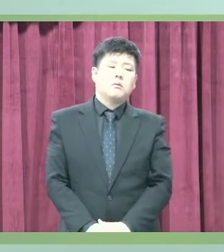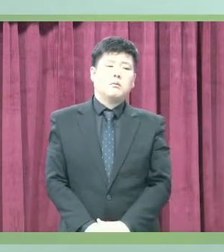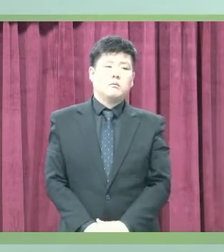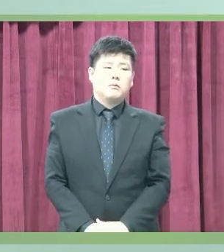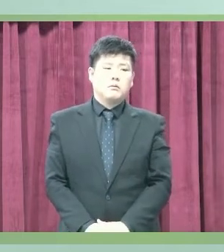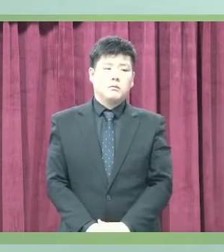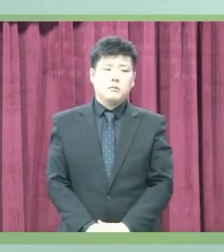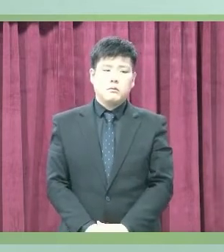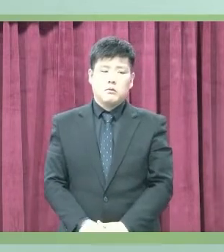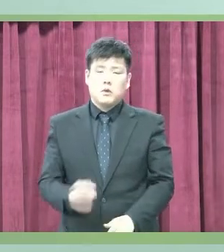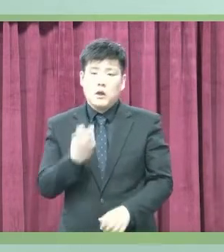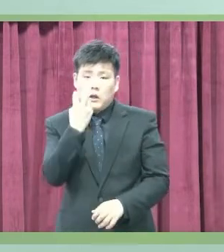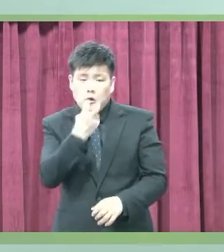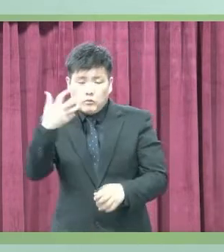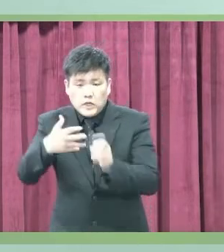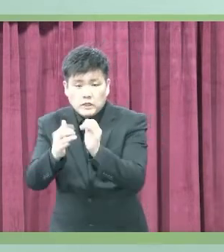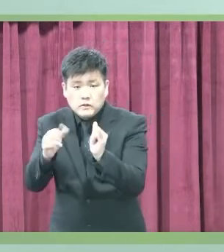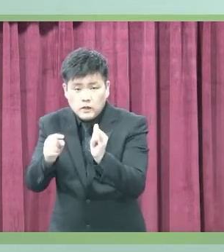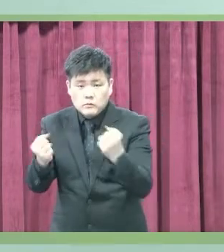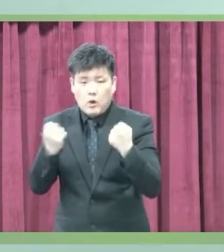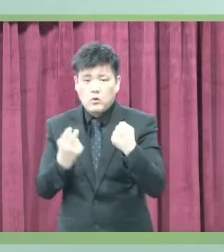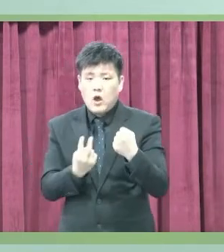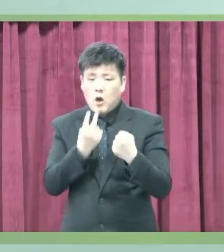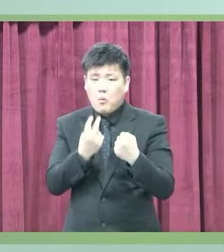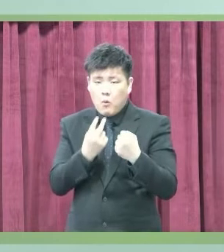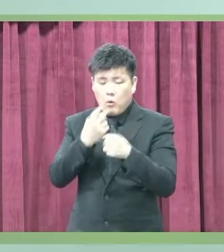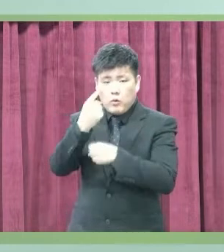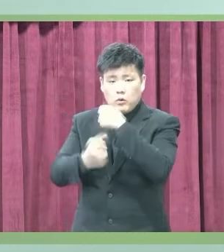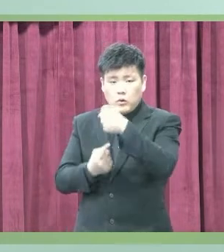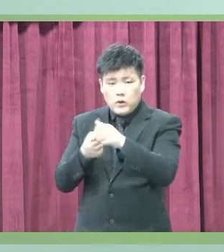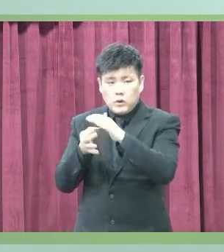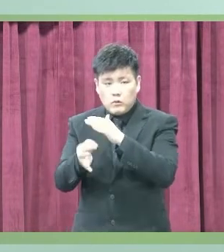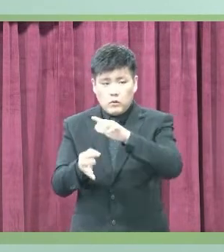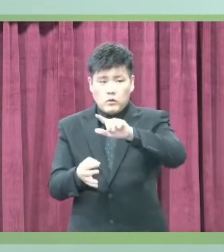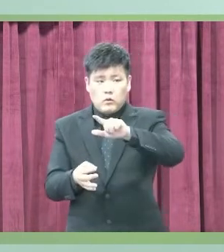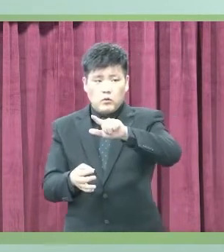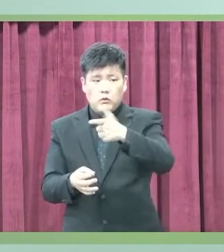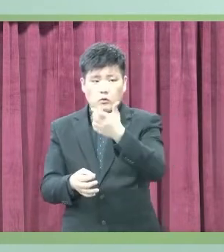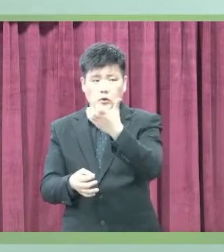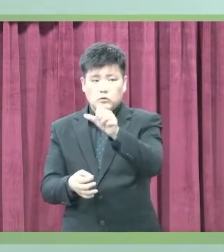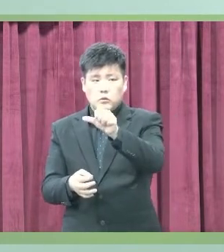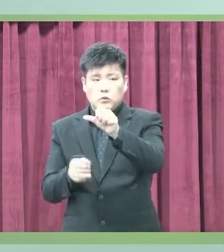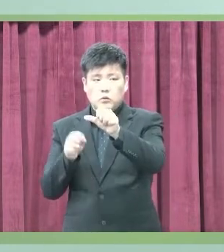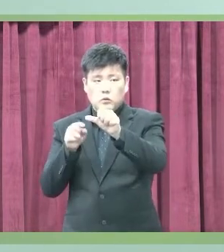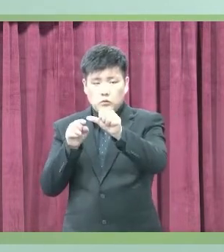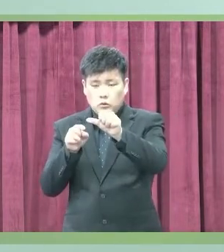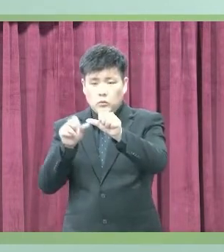검진 미수검자의 평균 건강보험 진료비는 691.5만 원으로 검진 미수검자의